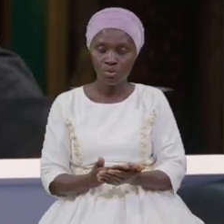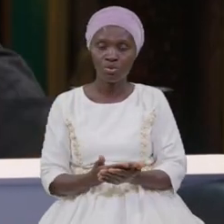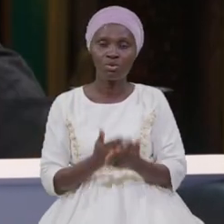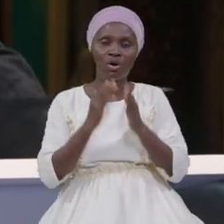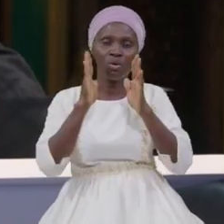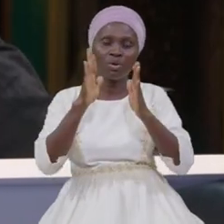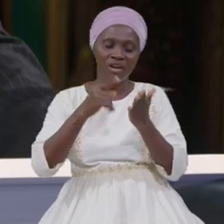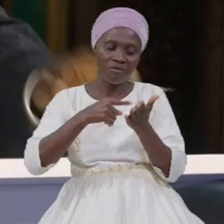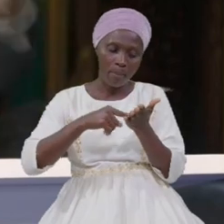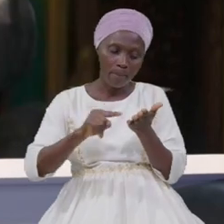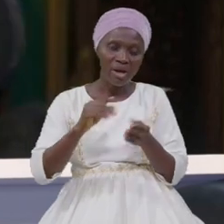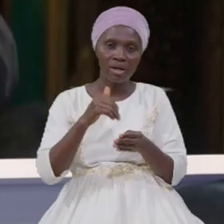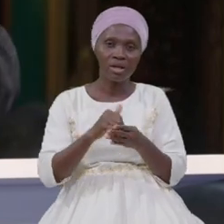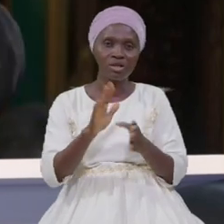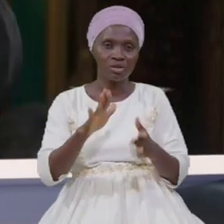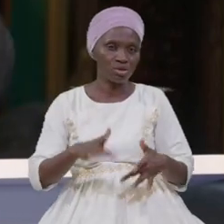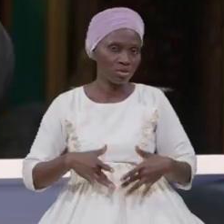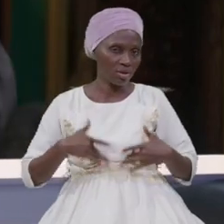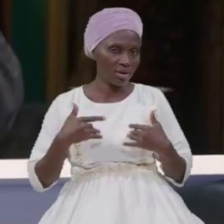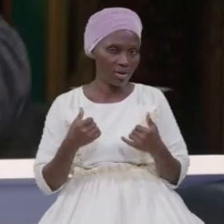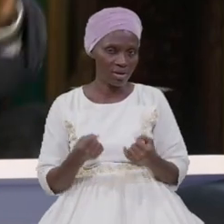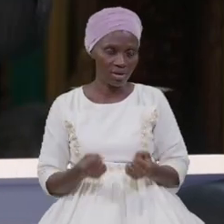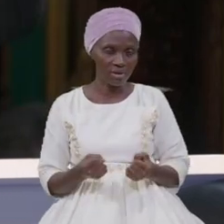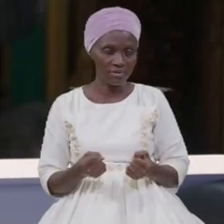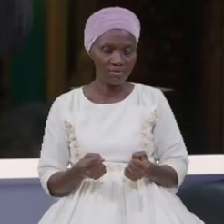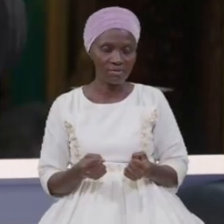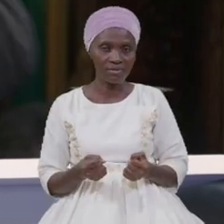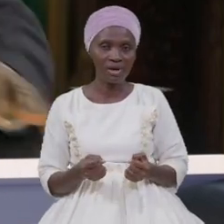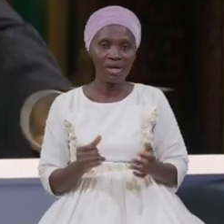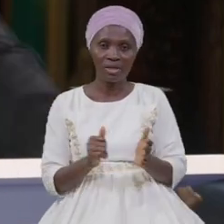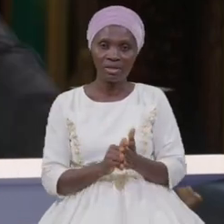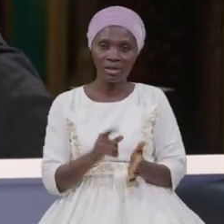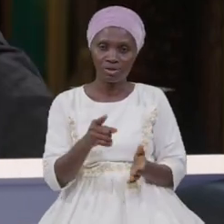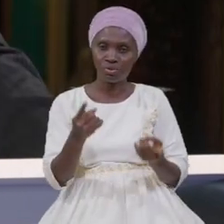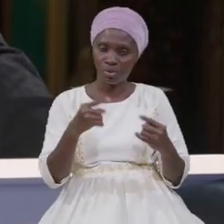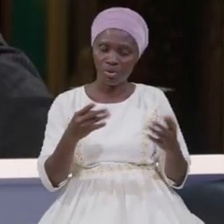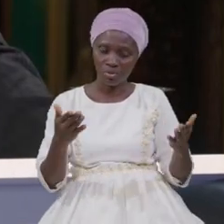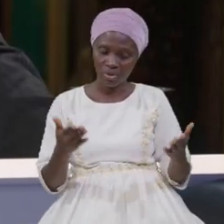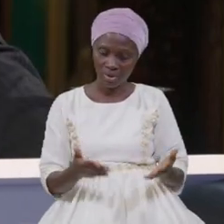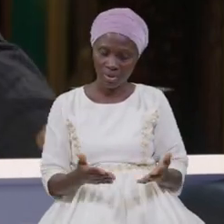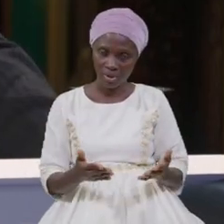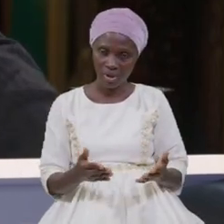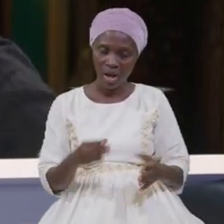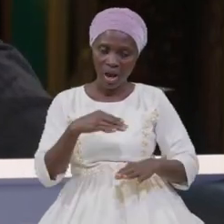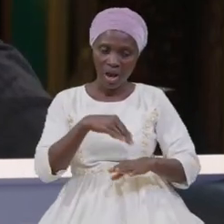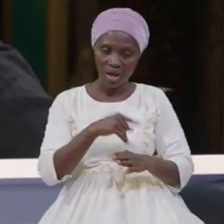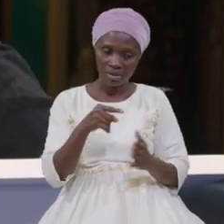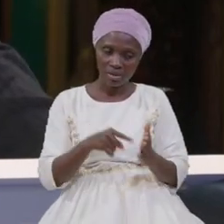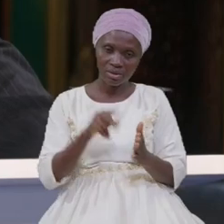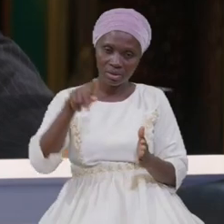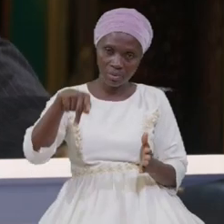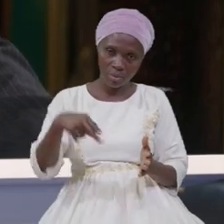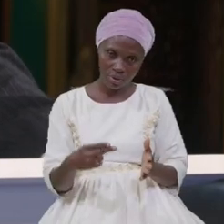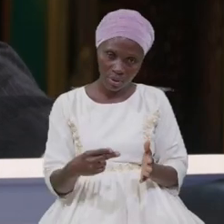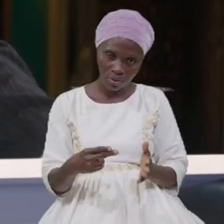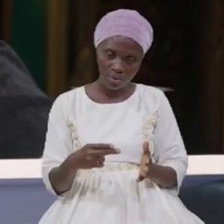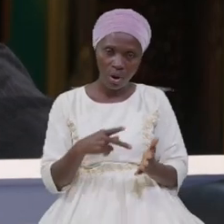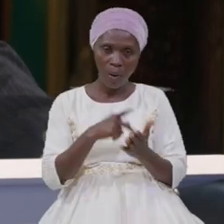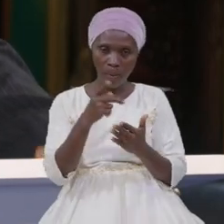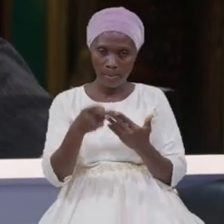dire que c'était la croisade ici à Oda que tu as donné ta